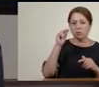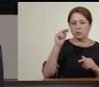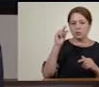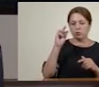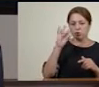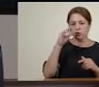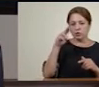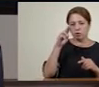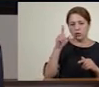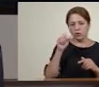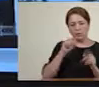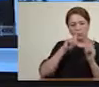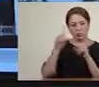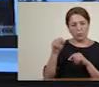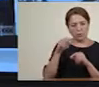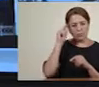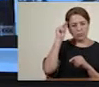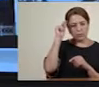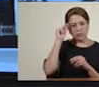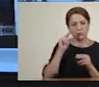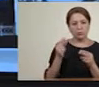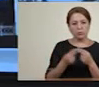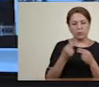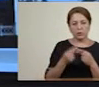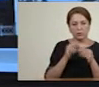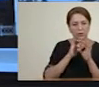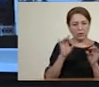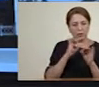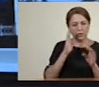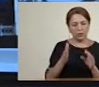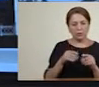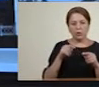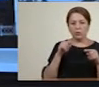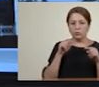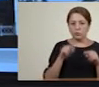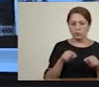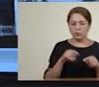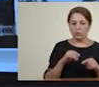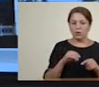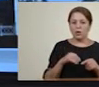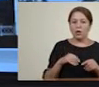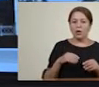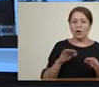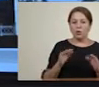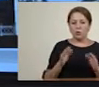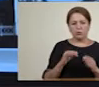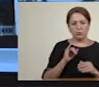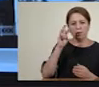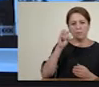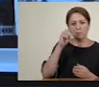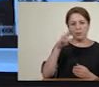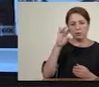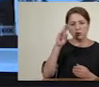olishni aytadi. Xullas oraga sovuqchilik tushadi. Endi